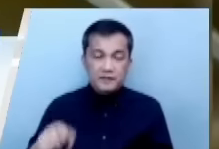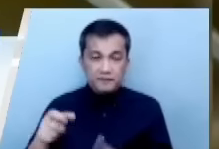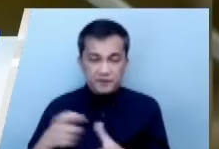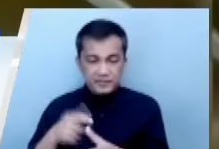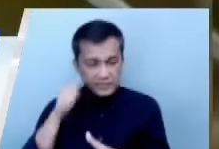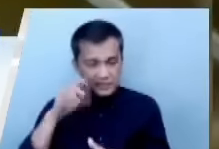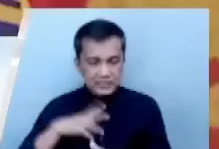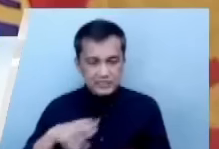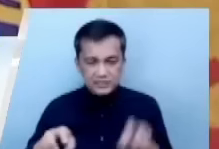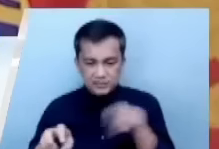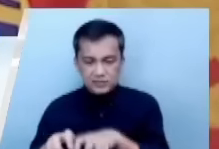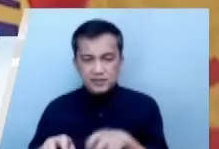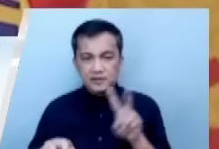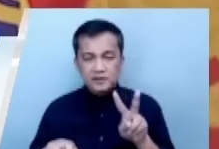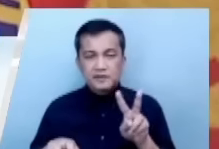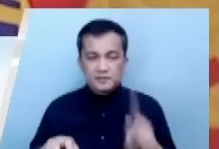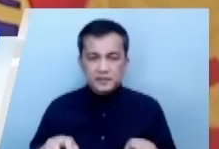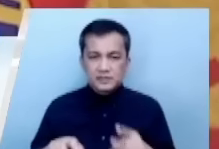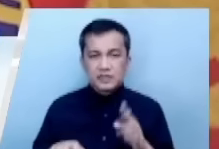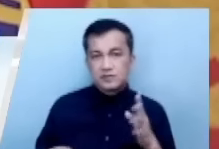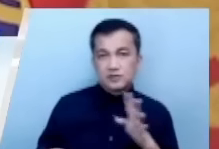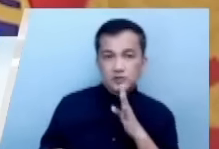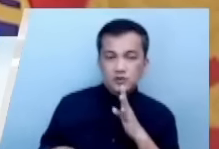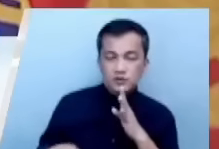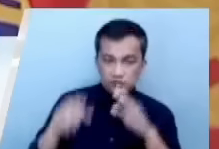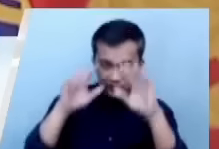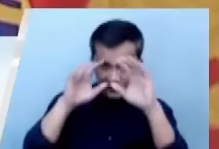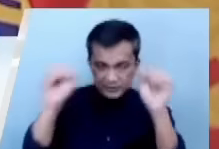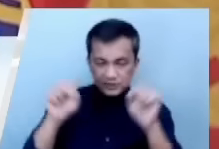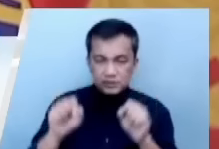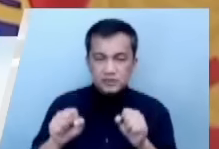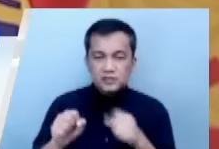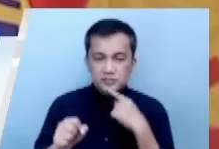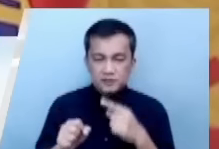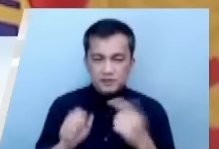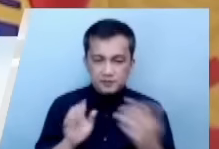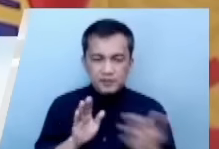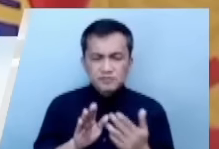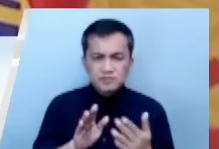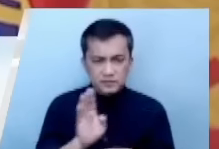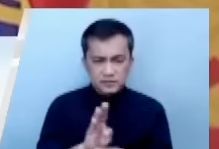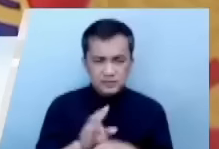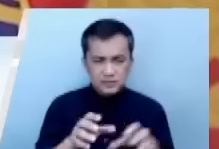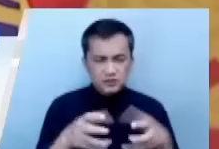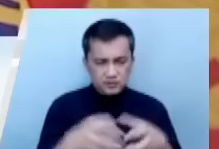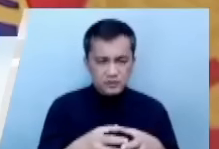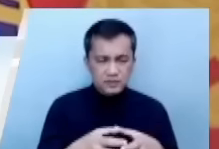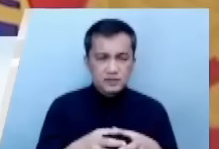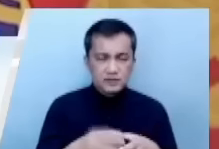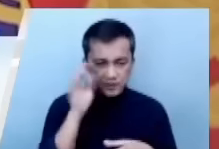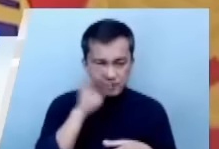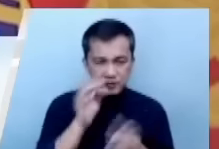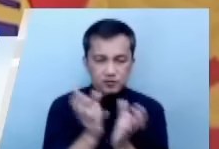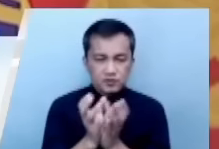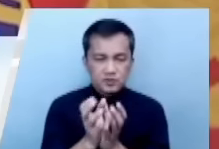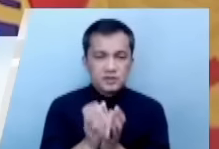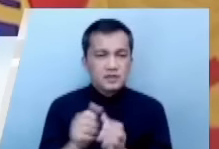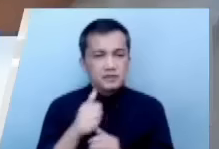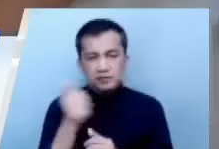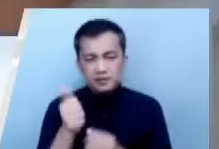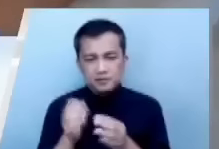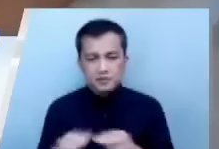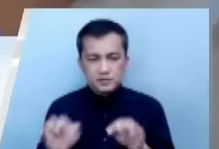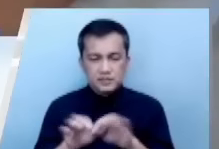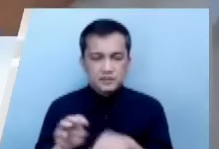nagtatalumpati ang Pangulo. Ayon sa Pangulo, bukod sa pagharap sa business sector at Filipino community, may iba pa siyang mahalagang misyon sa